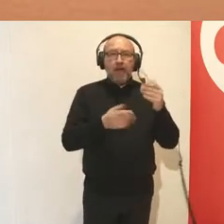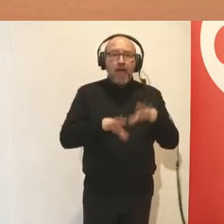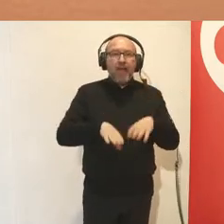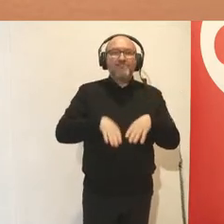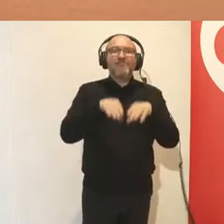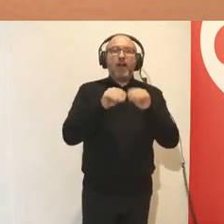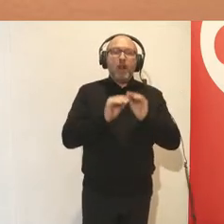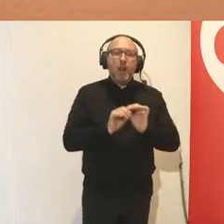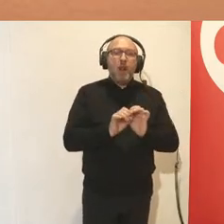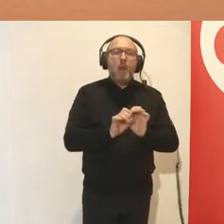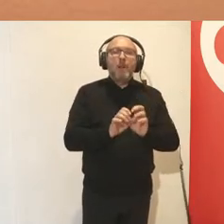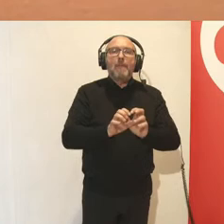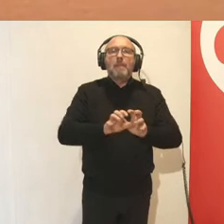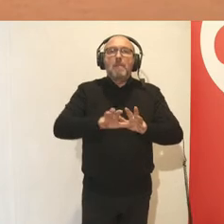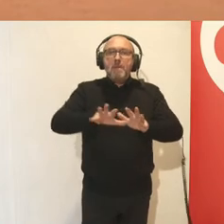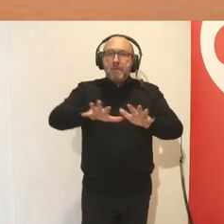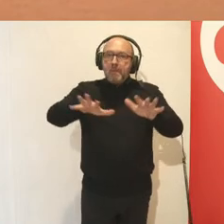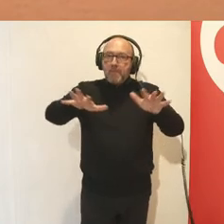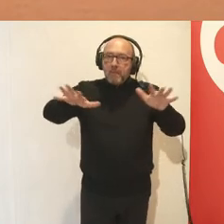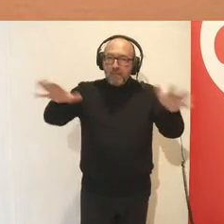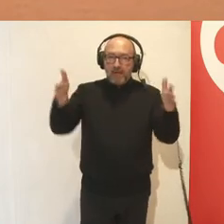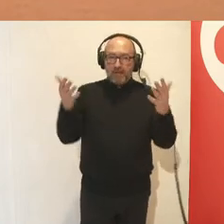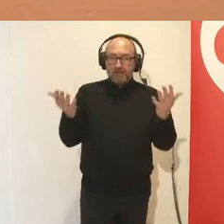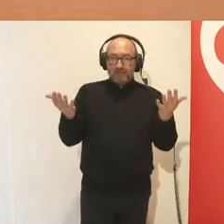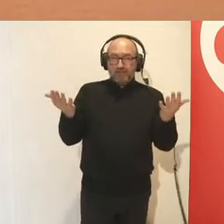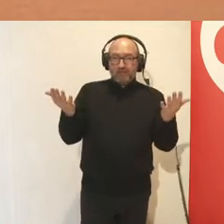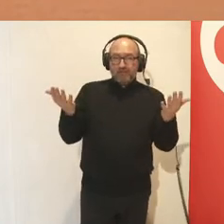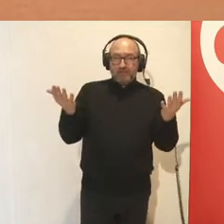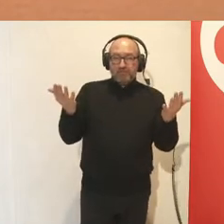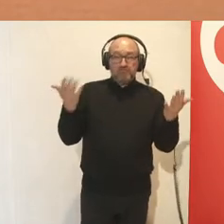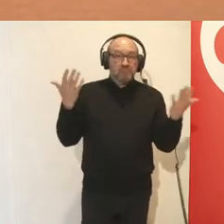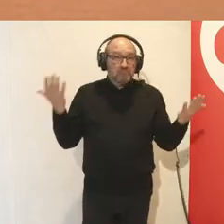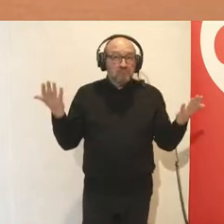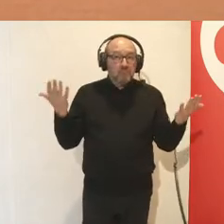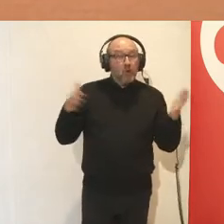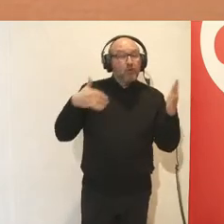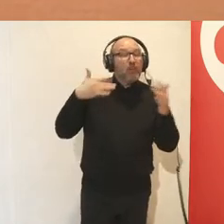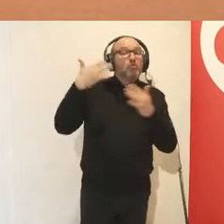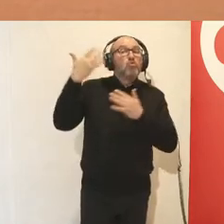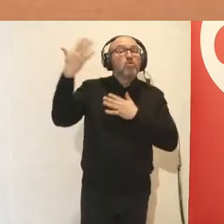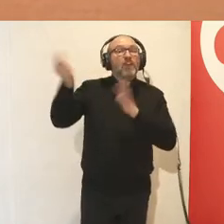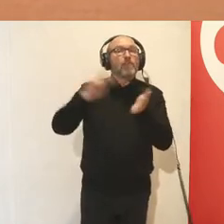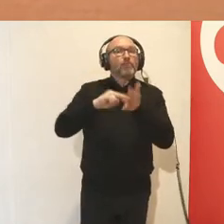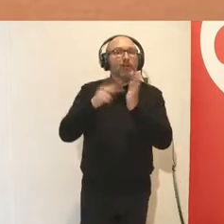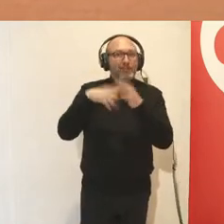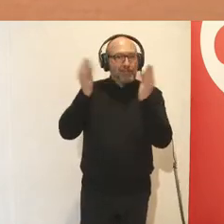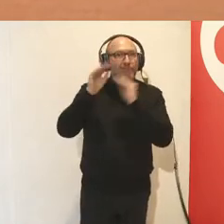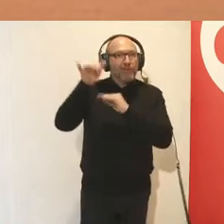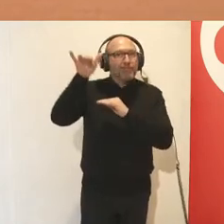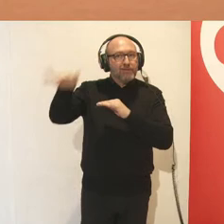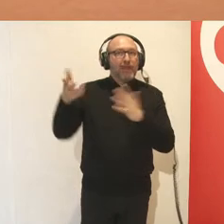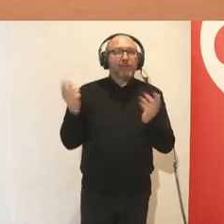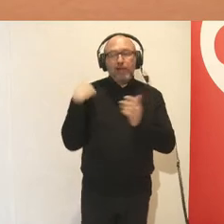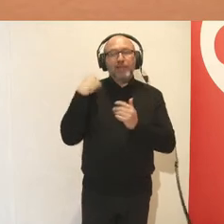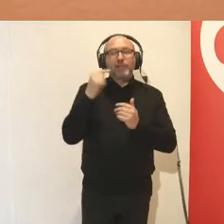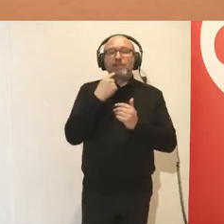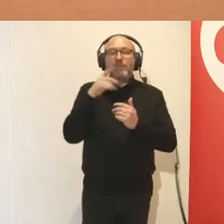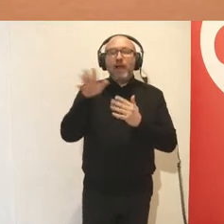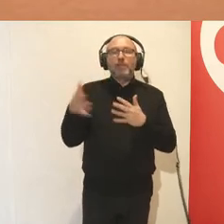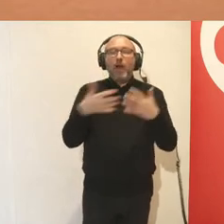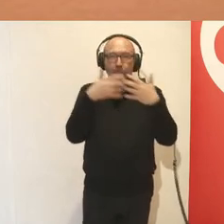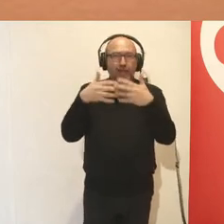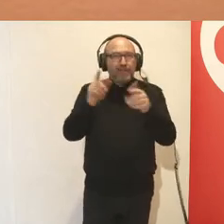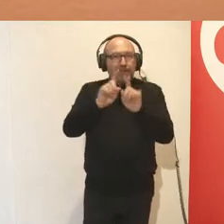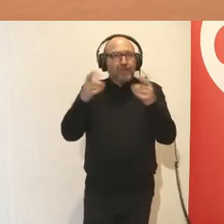und dann wird größer und kommt dann vielleicht auch eine politik an also was ist gemeint dass ich meine wir haben